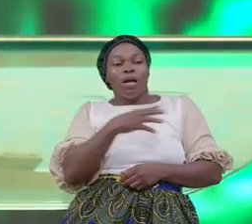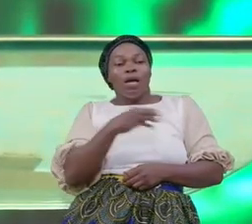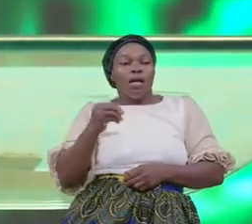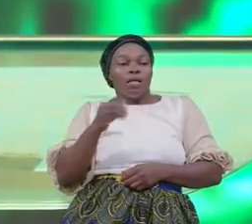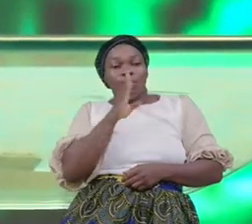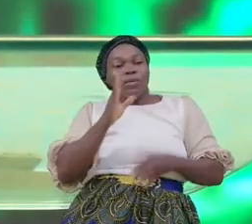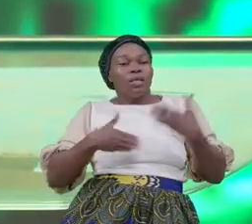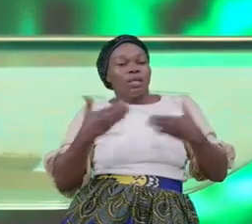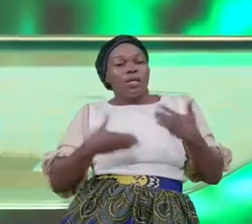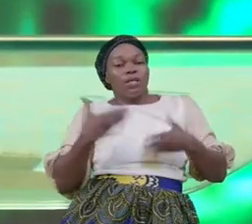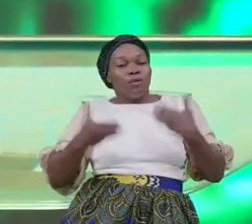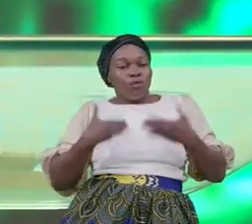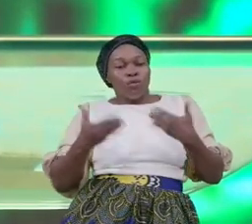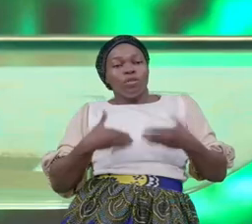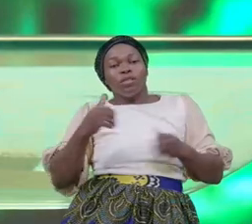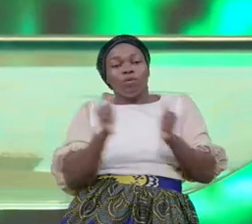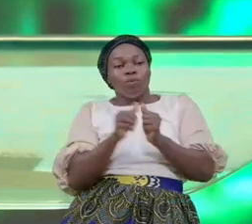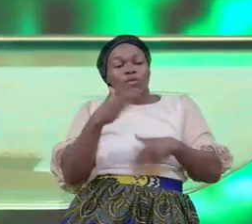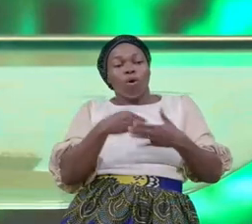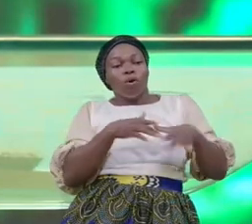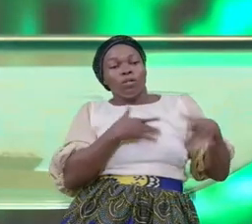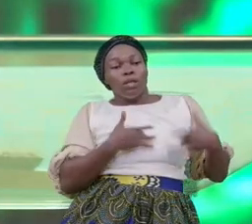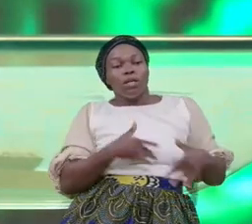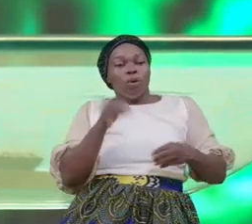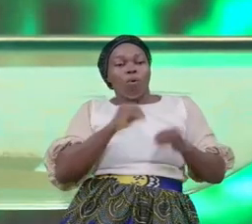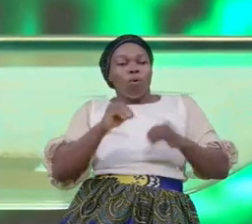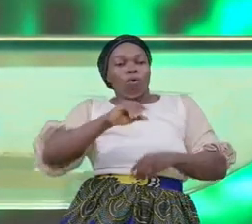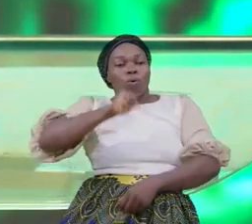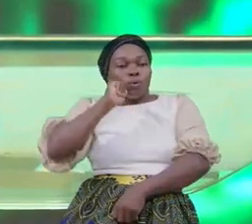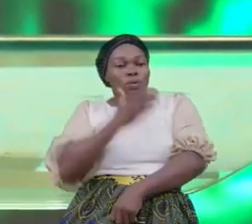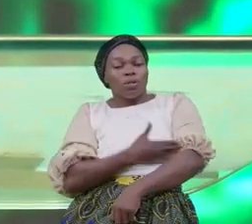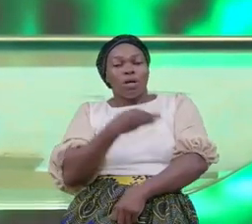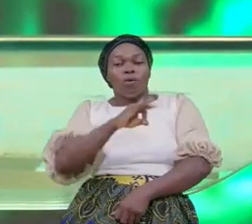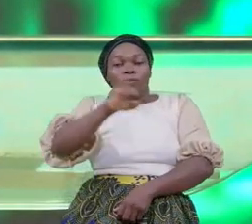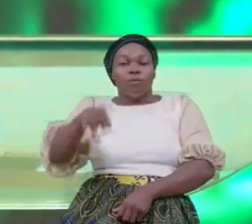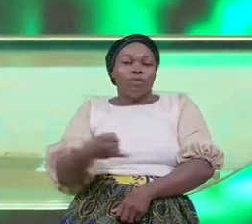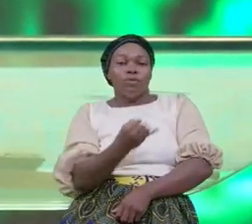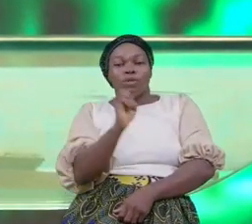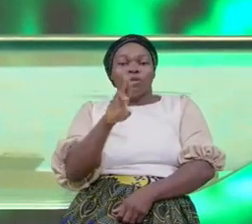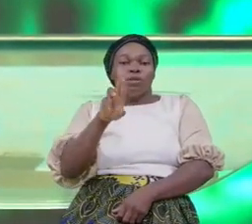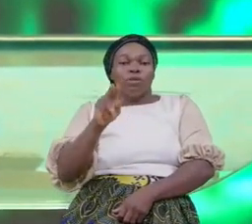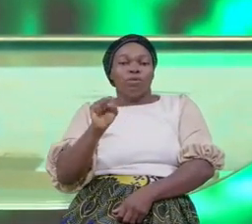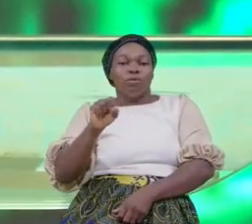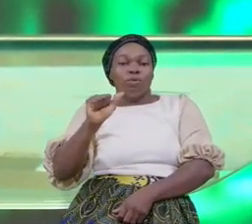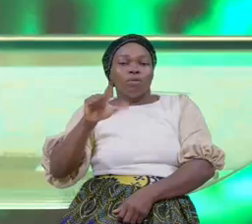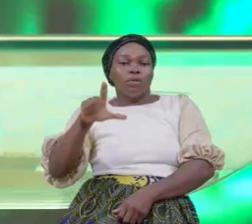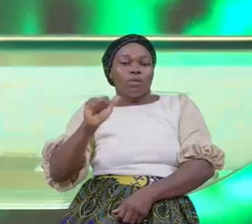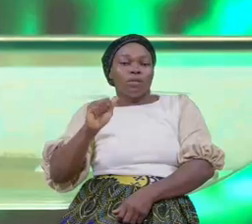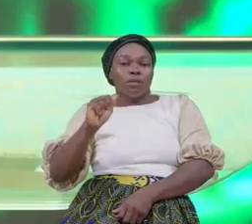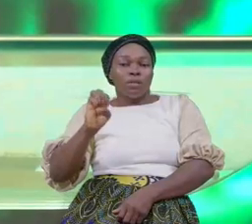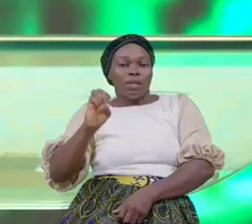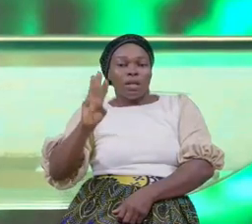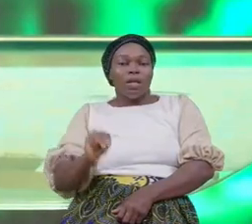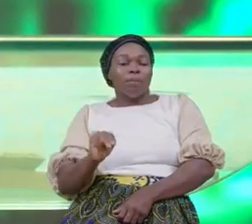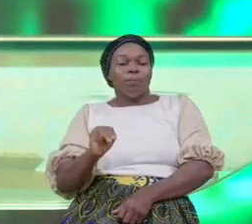de Jérusalem. L'Éternel a détourné tes châtiments. Il a éloigné